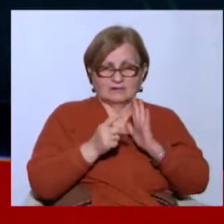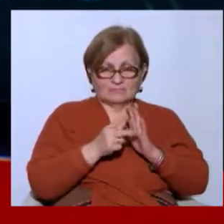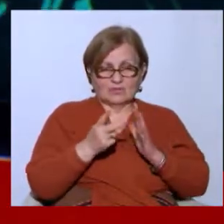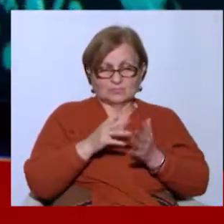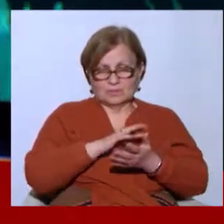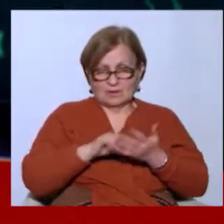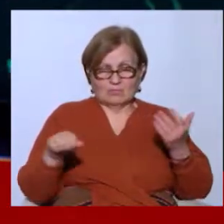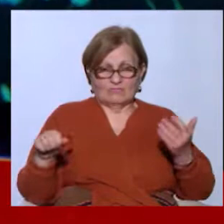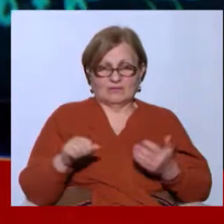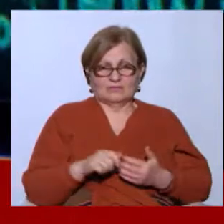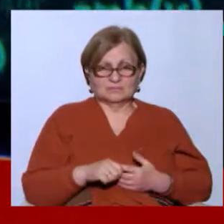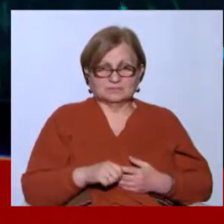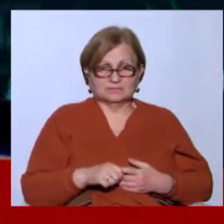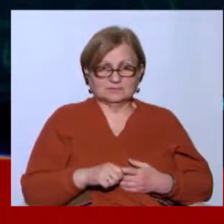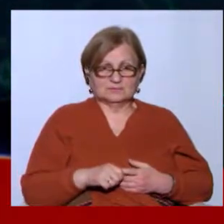ლარიც გამოვაკლო.